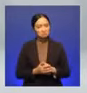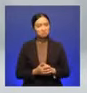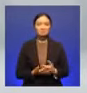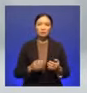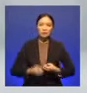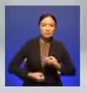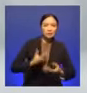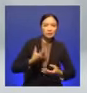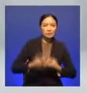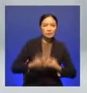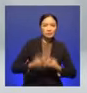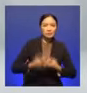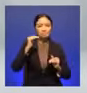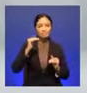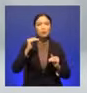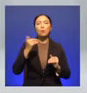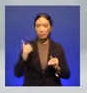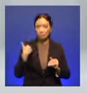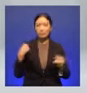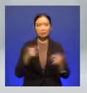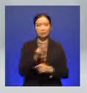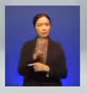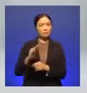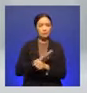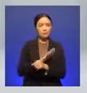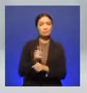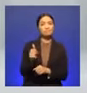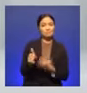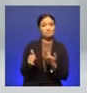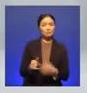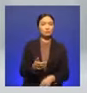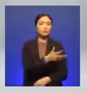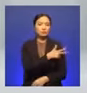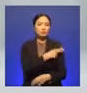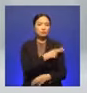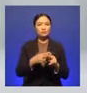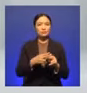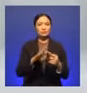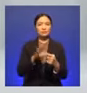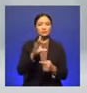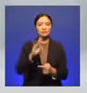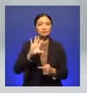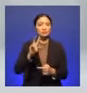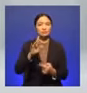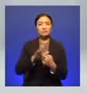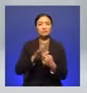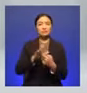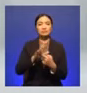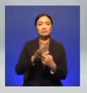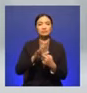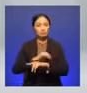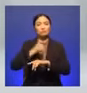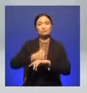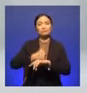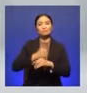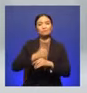การณ์ความเหลื่อมล้ำอย่างเป็นระบบนะคะท่านก็คืออาจารย์ดร.เดชรัตน์สุขกำเนิดผู้อำนวยการมูลนิธินโยบ